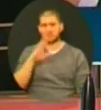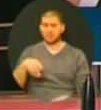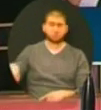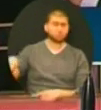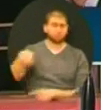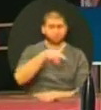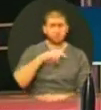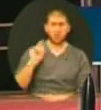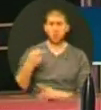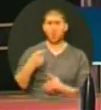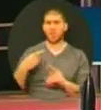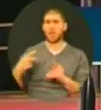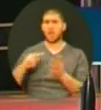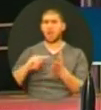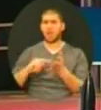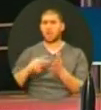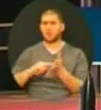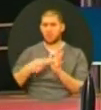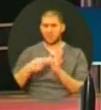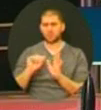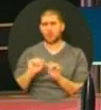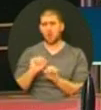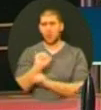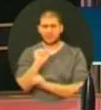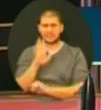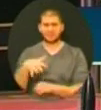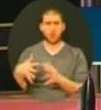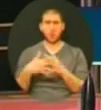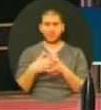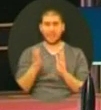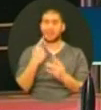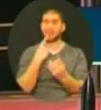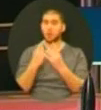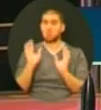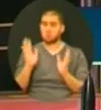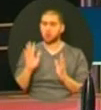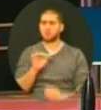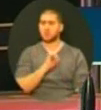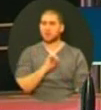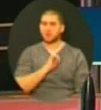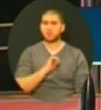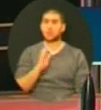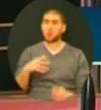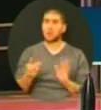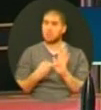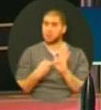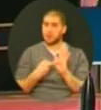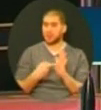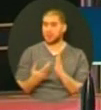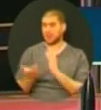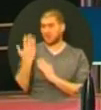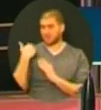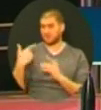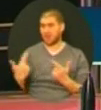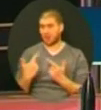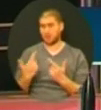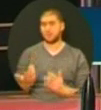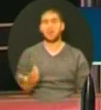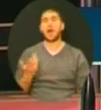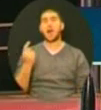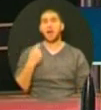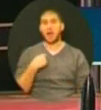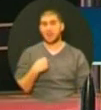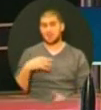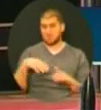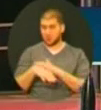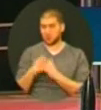מכל הקשת, קואליציה ואופוזיציה. אבל הדיון היה ענייני מאוד, היו לנו מספר דיונים, לאורך המלחמה ולפניה. ואני אומר לך שאת המנהרות, אני